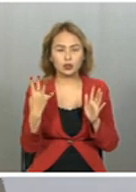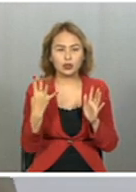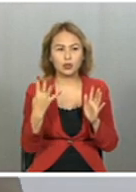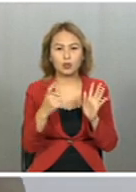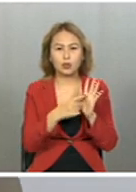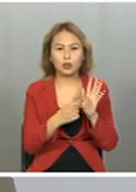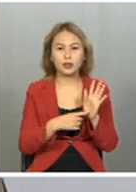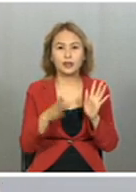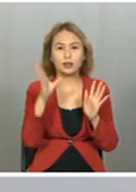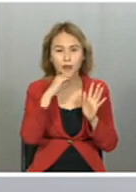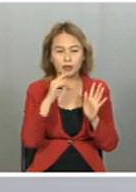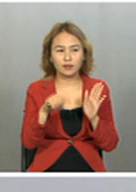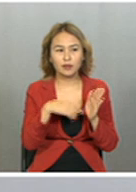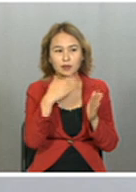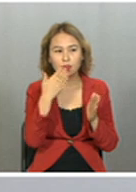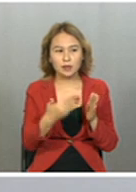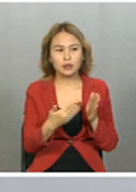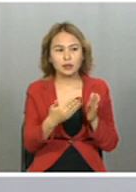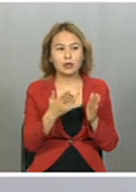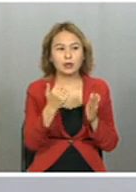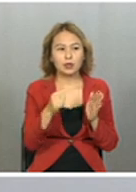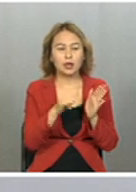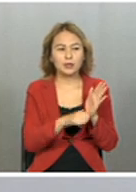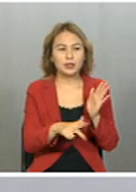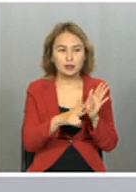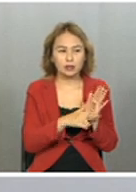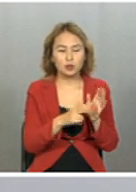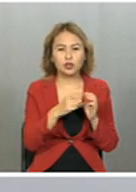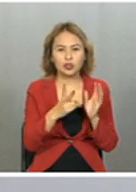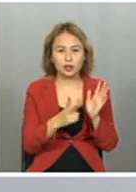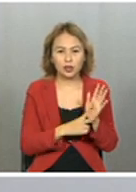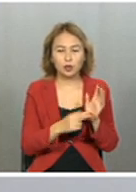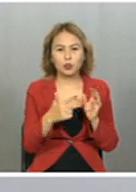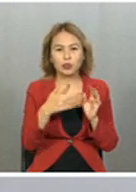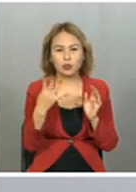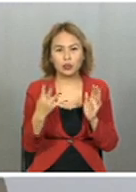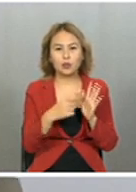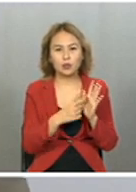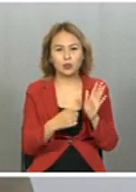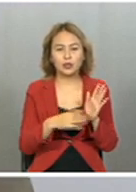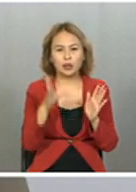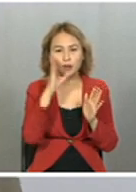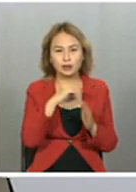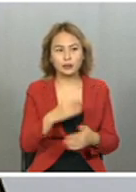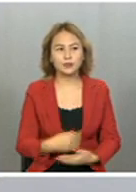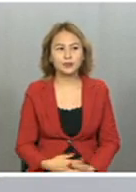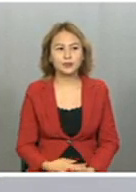ме? Әрине, 68 17-ге де, 34-ке де және өзіне де бөлінеді.